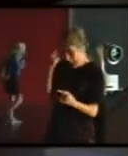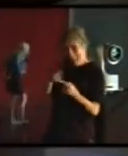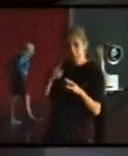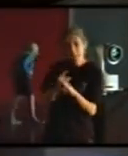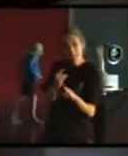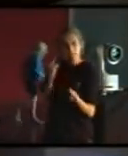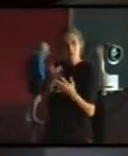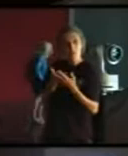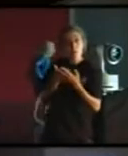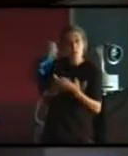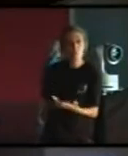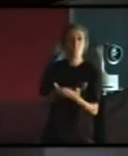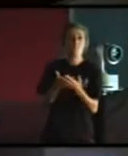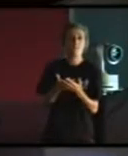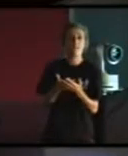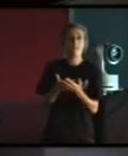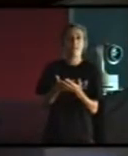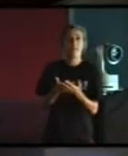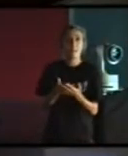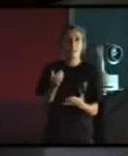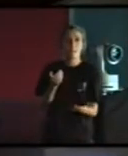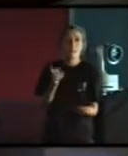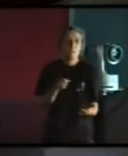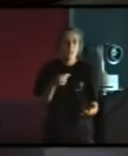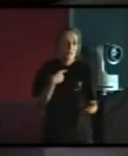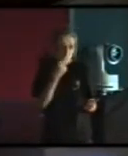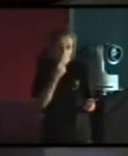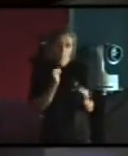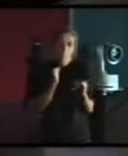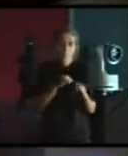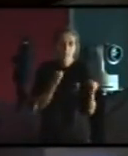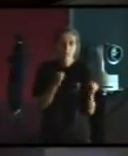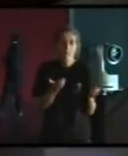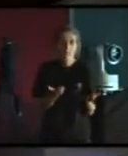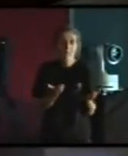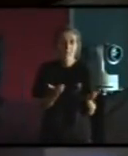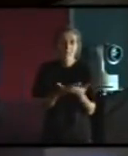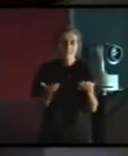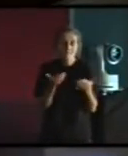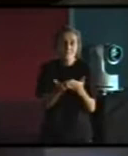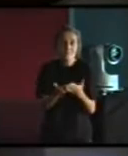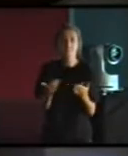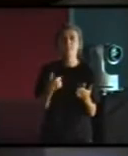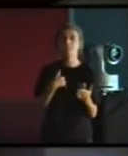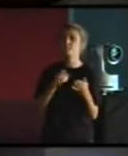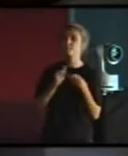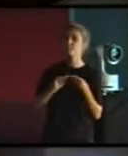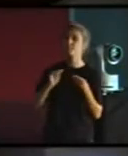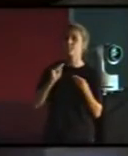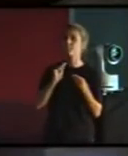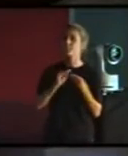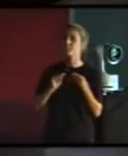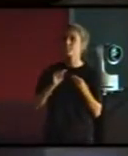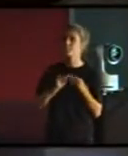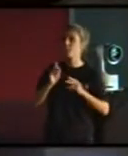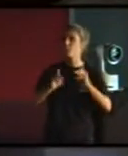ça, c'est avec l'évidence qu'on le porte, et on vous suit. Par contre, j'imagine, moi, derrière, comment ça pourrait être interprété, et peut-être